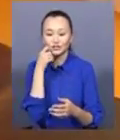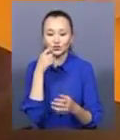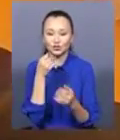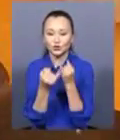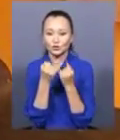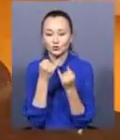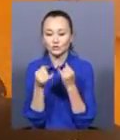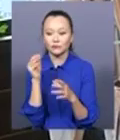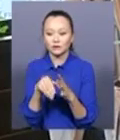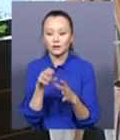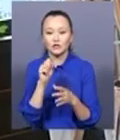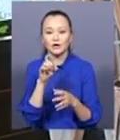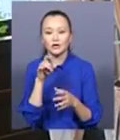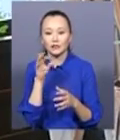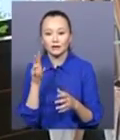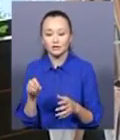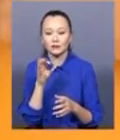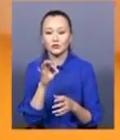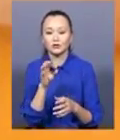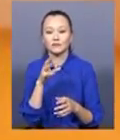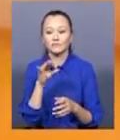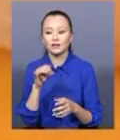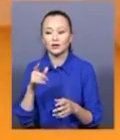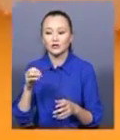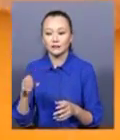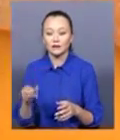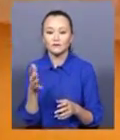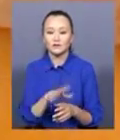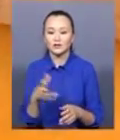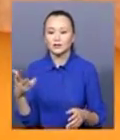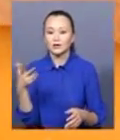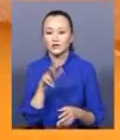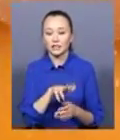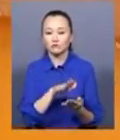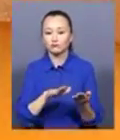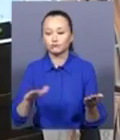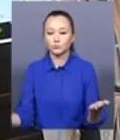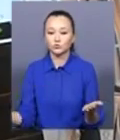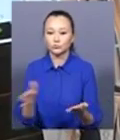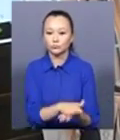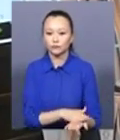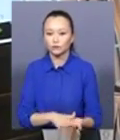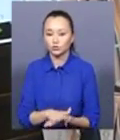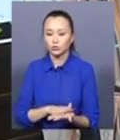добавлением орегано и вегеты. Все три кусочка смазываем соусом.